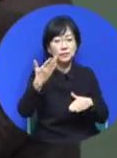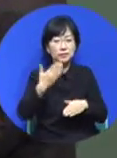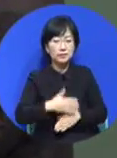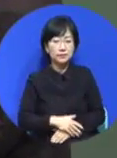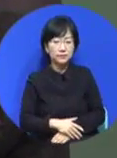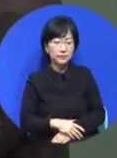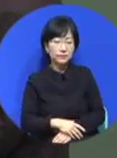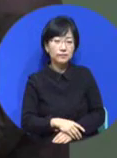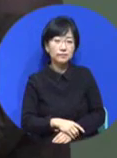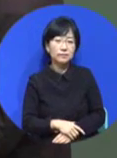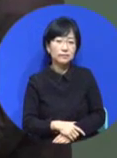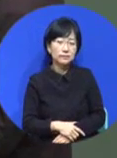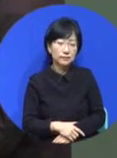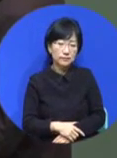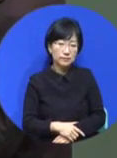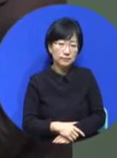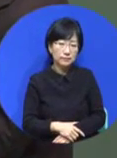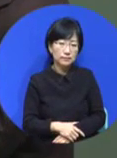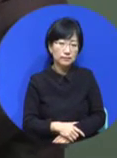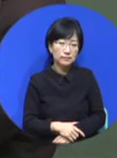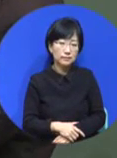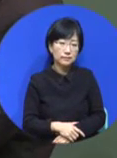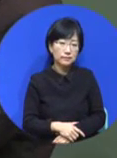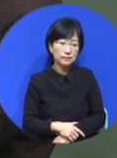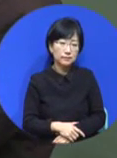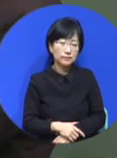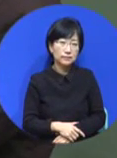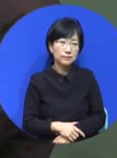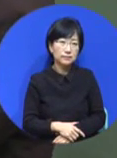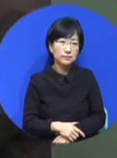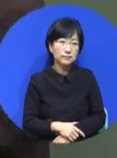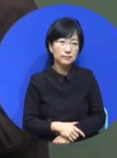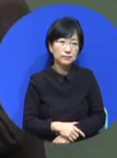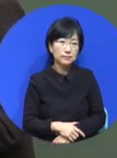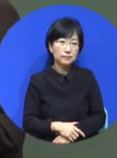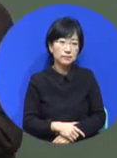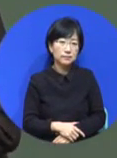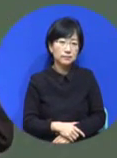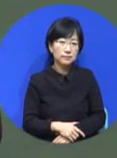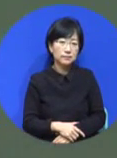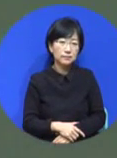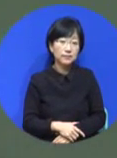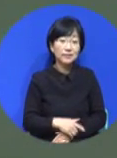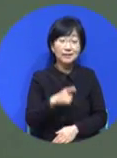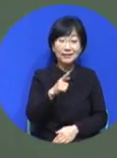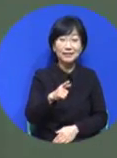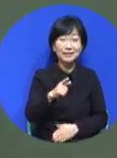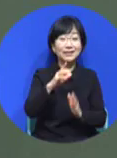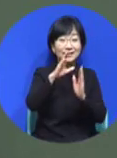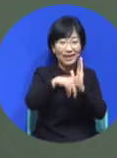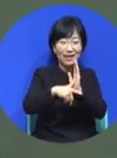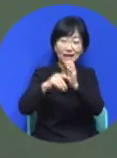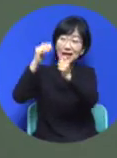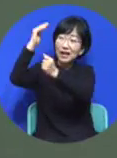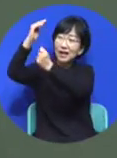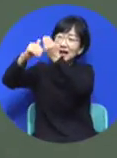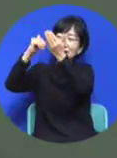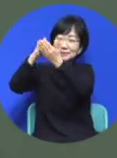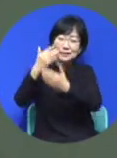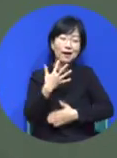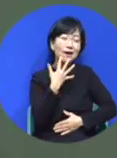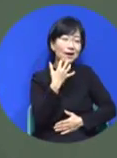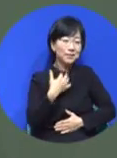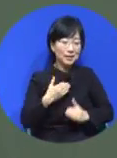who is working in us. And so during this time, what's happening in your life, you ask God why. 가정을 그래도 지켜주셨잖아요. And you can see in this